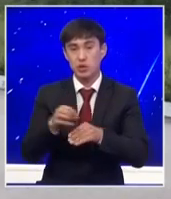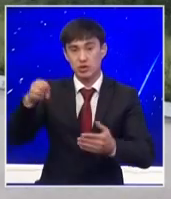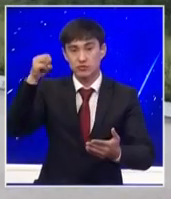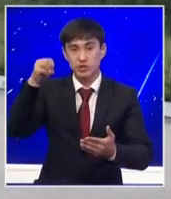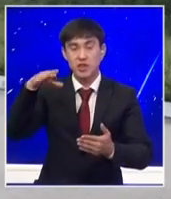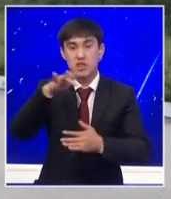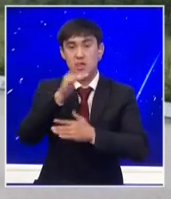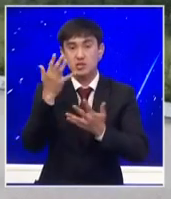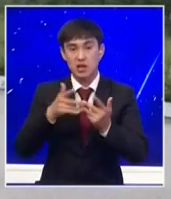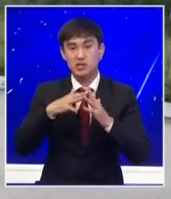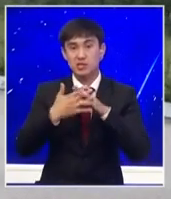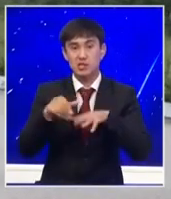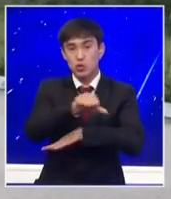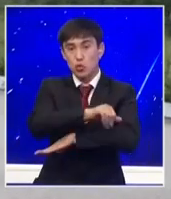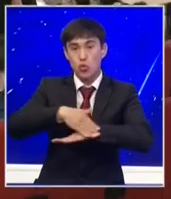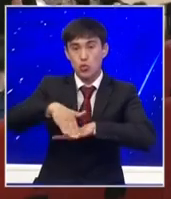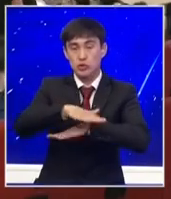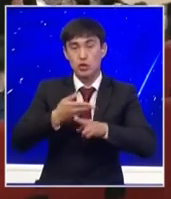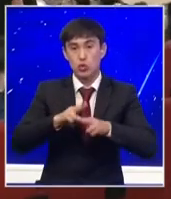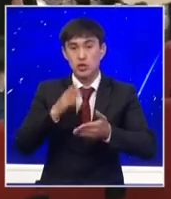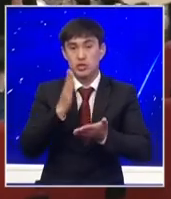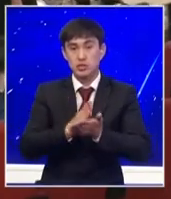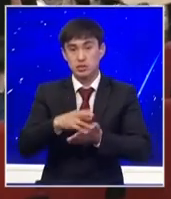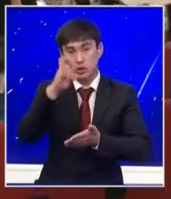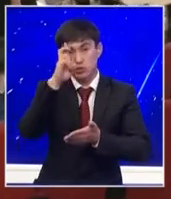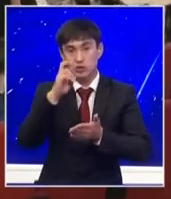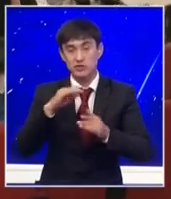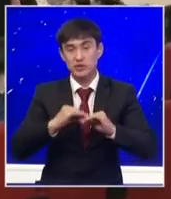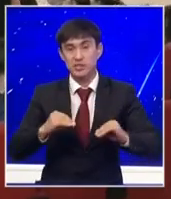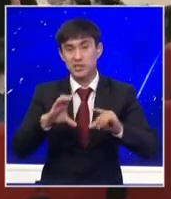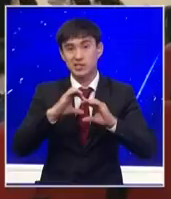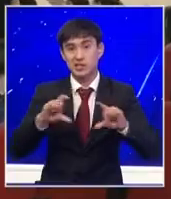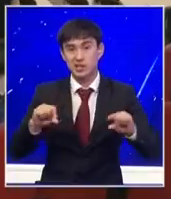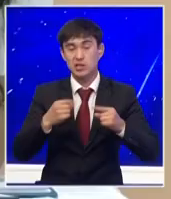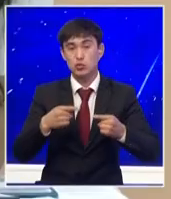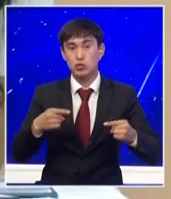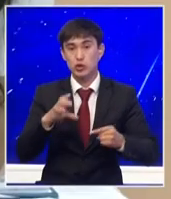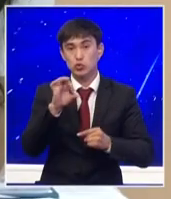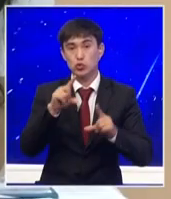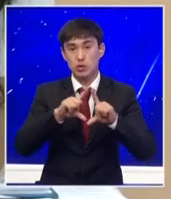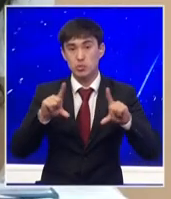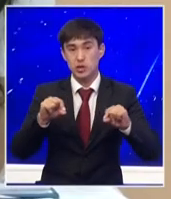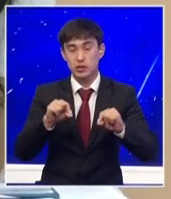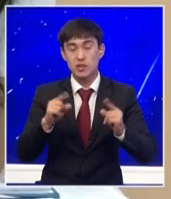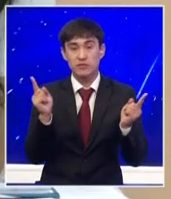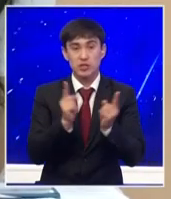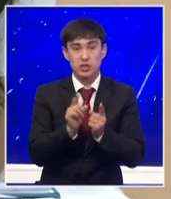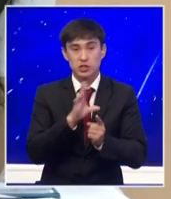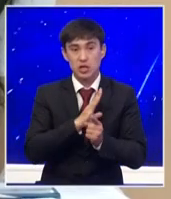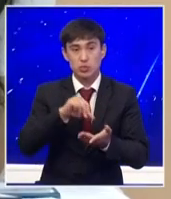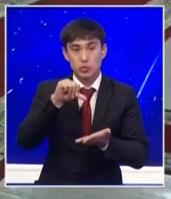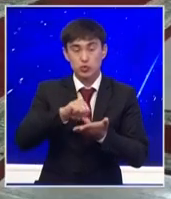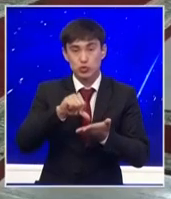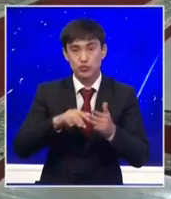помещениям нескольких сельских улиц вдоль которых находится государственные детские сады и другие социальные объекты на встрече также